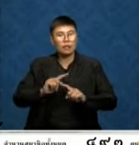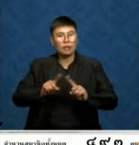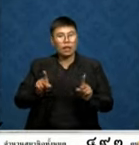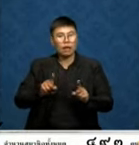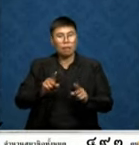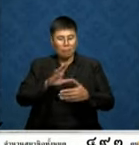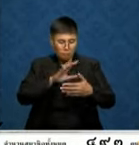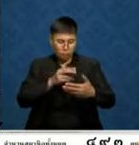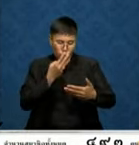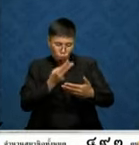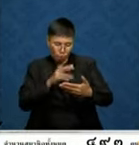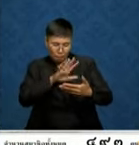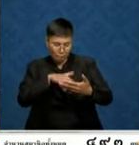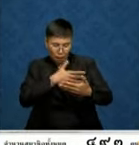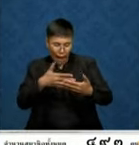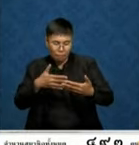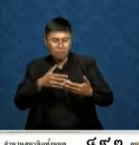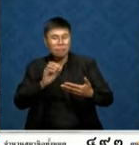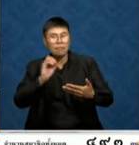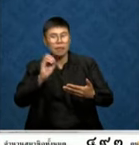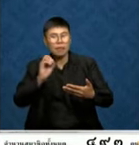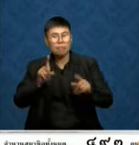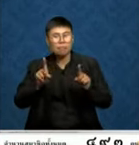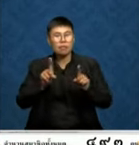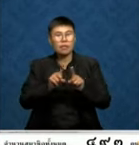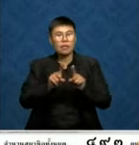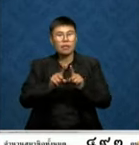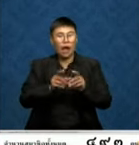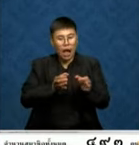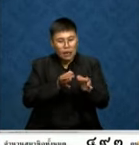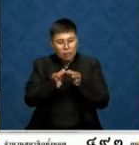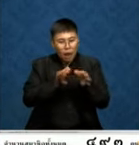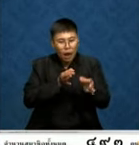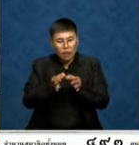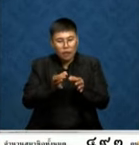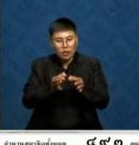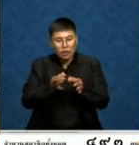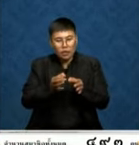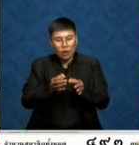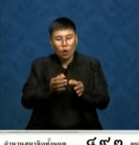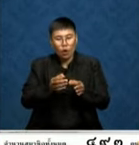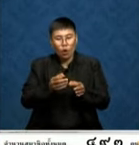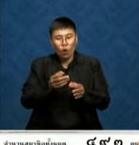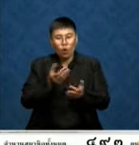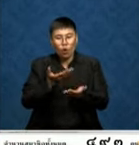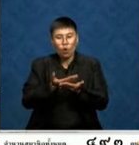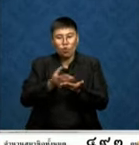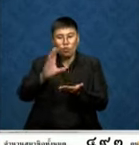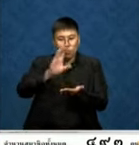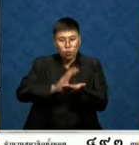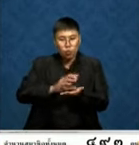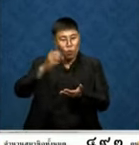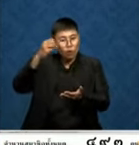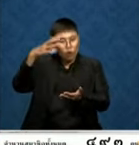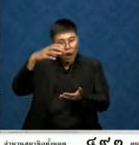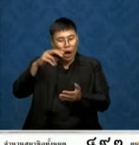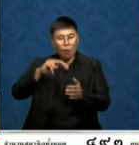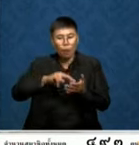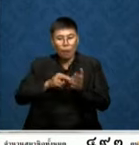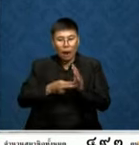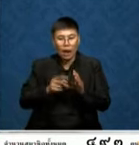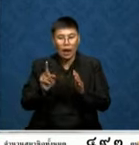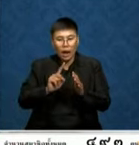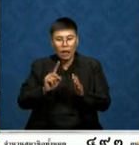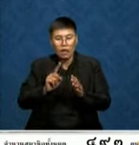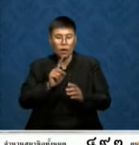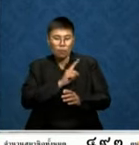ป็นแผนงานนะครับท่านมันเป็นเหมือนกับอธิบายว่ากองทุนไฟฟ้าคืออะไรทำหน้าที่อะ